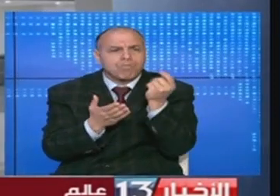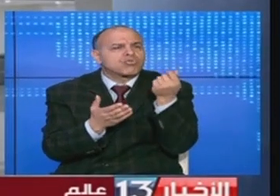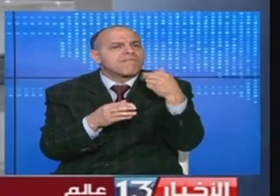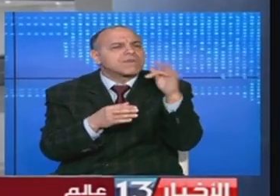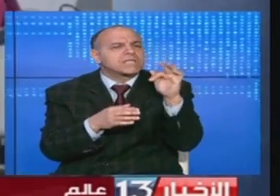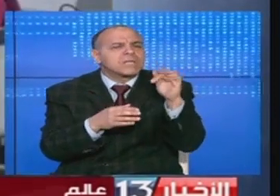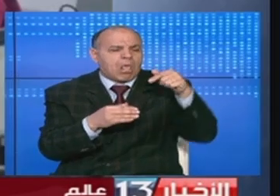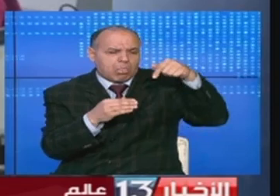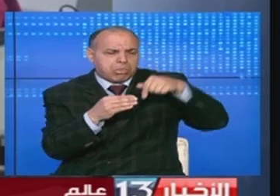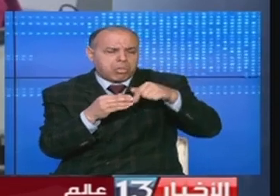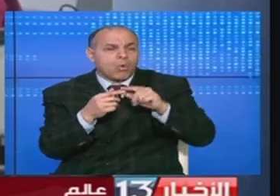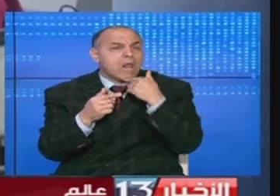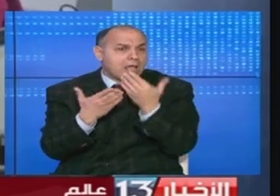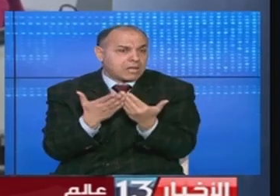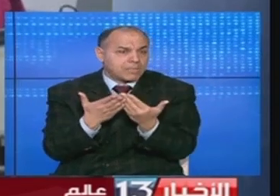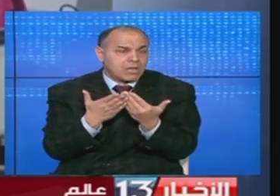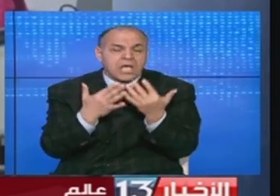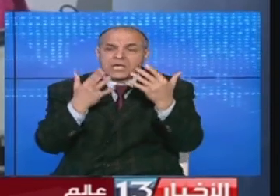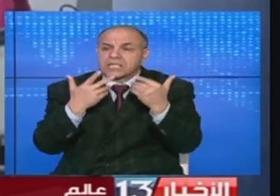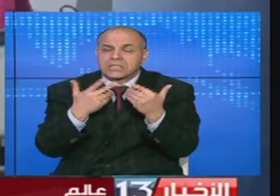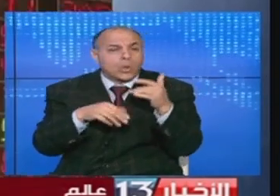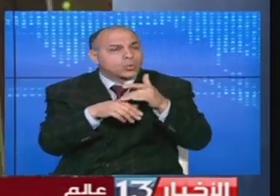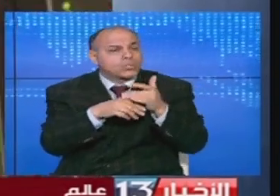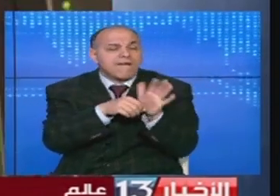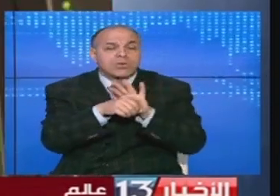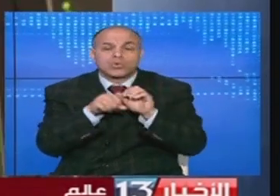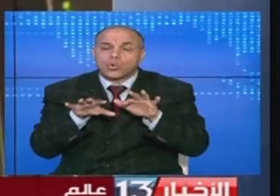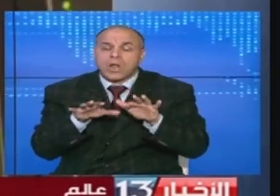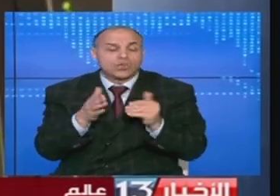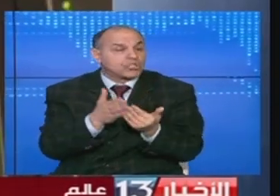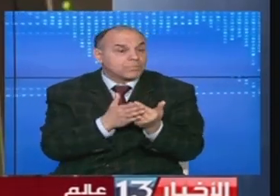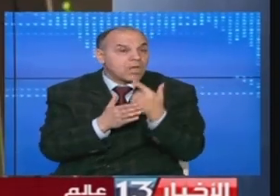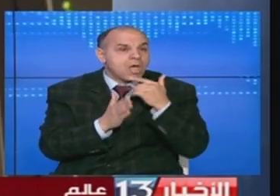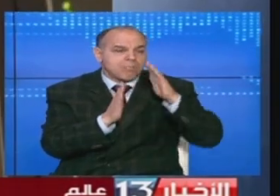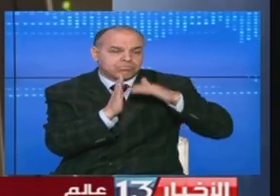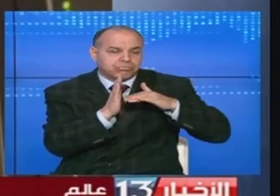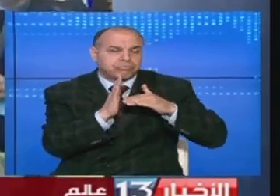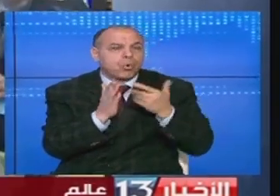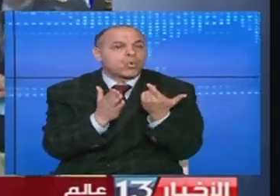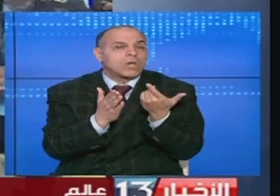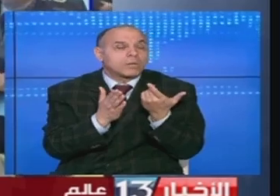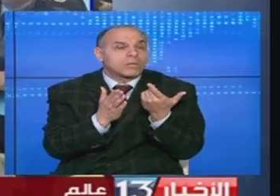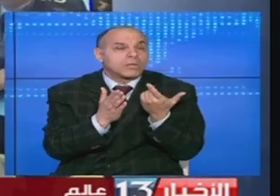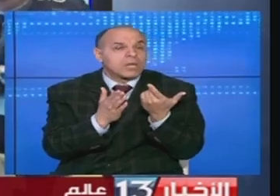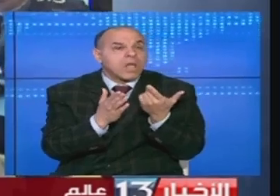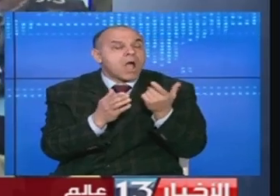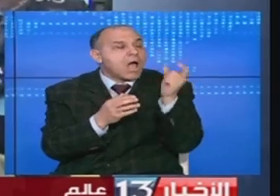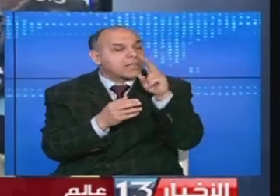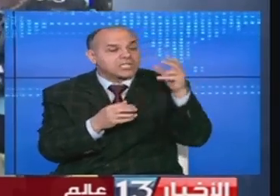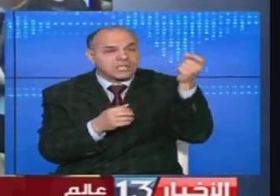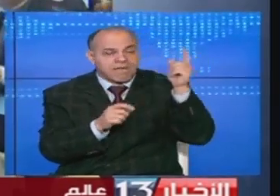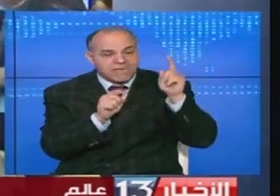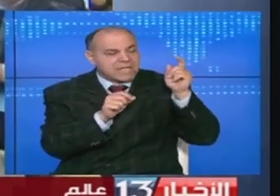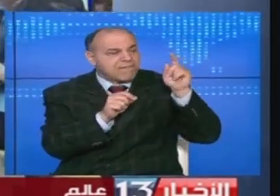انهيارا تاريخيا في ادائها نتيجه تاثير بايرو سكون المرتجى وانخفض مؤشر الكثيرون بنسبه اثني عشره فاصل